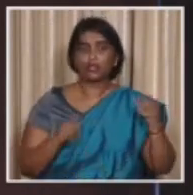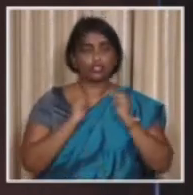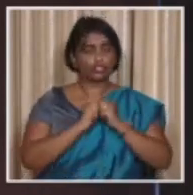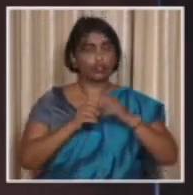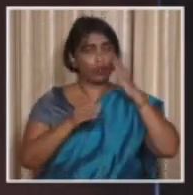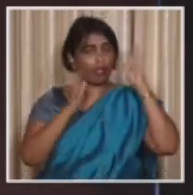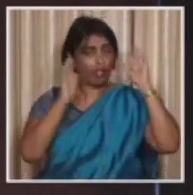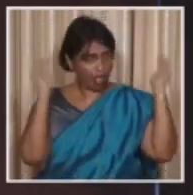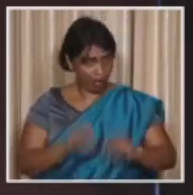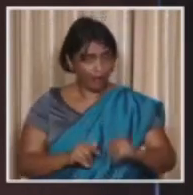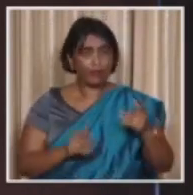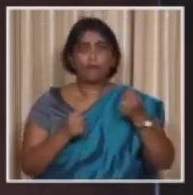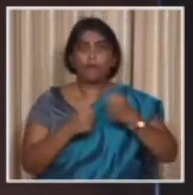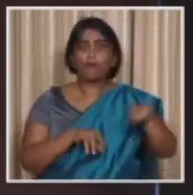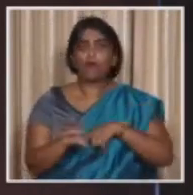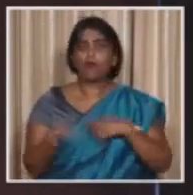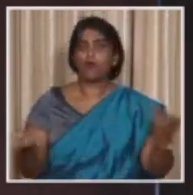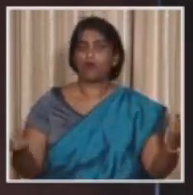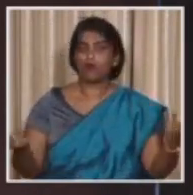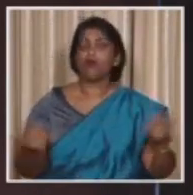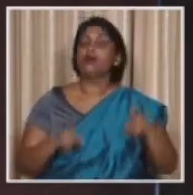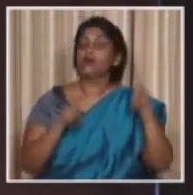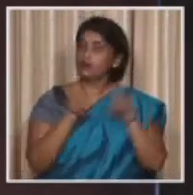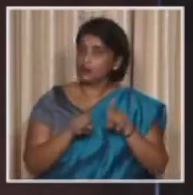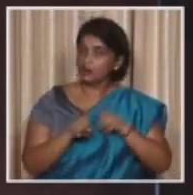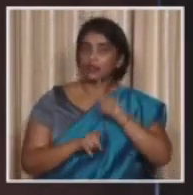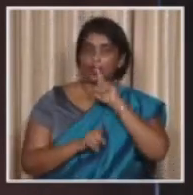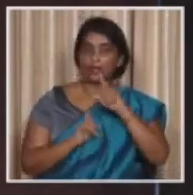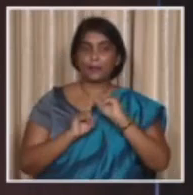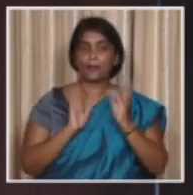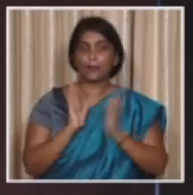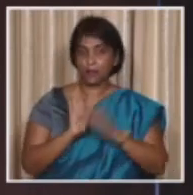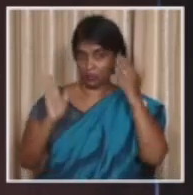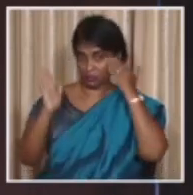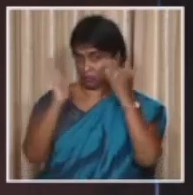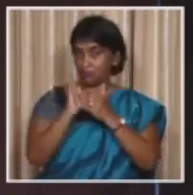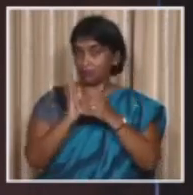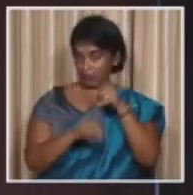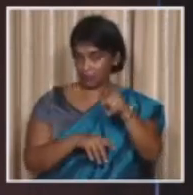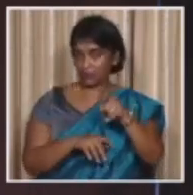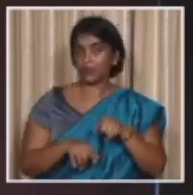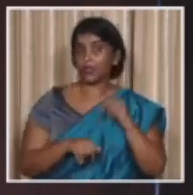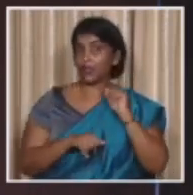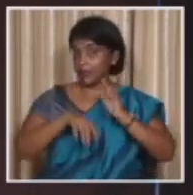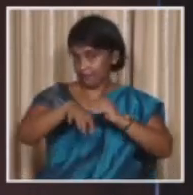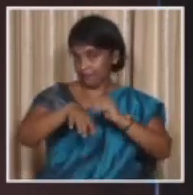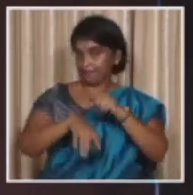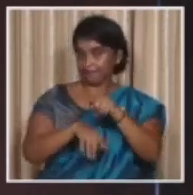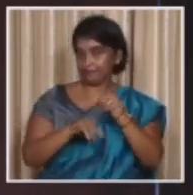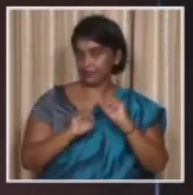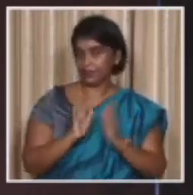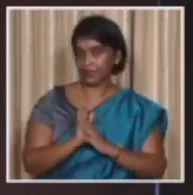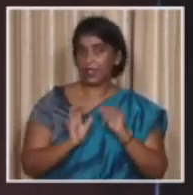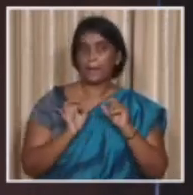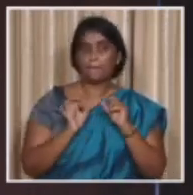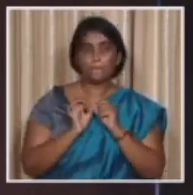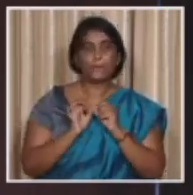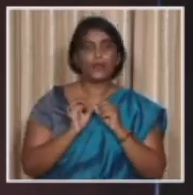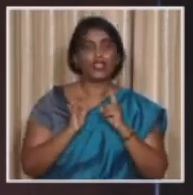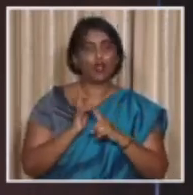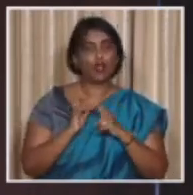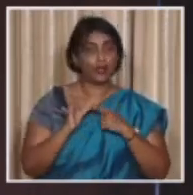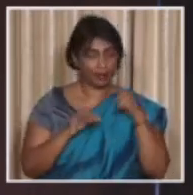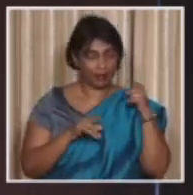නැති වෙනට වග කියන්නේ ඕන කවුද? ඒ වගේම අපි කියන්න කැමති අගමැතිතුම අවධානය යොමු කරන්න. මොකද හේතුව BOA සමාගම්